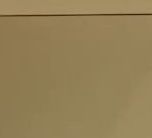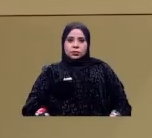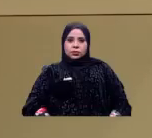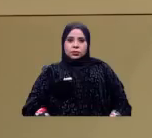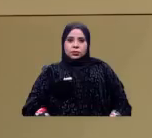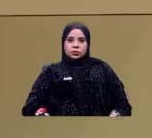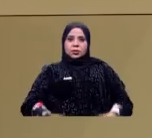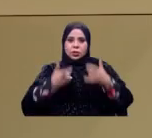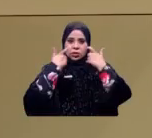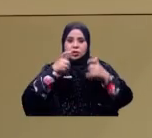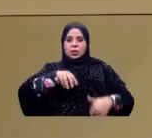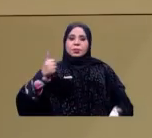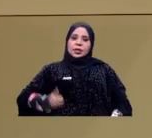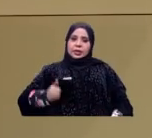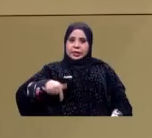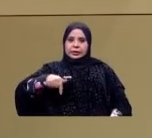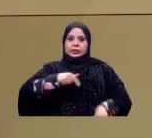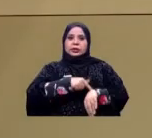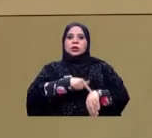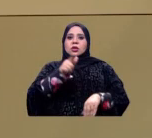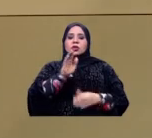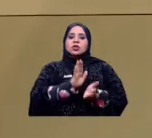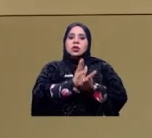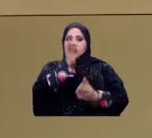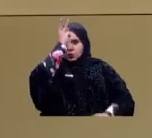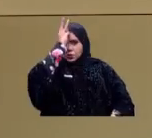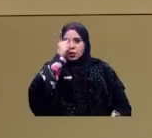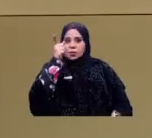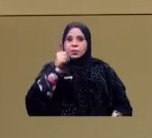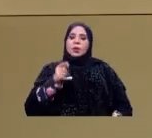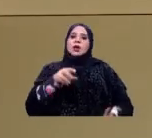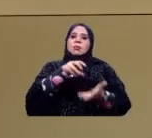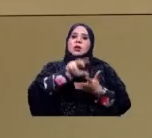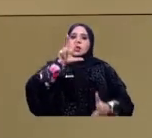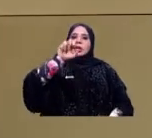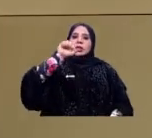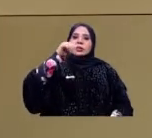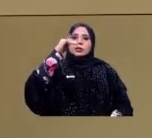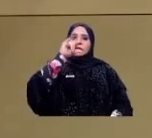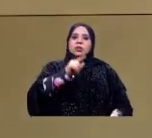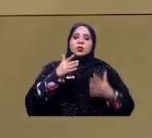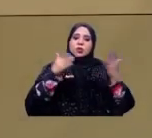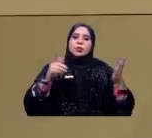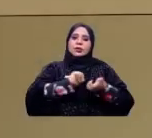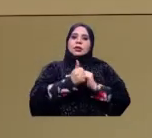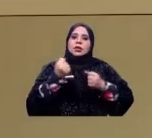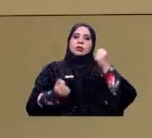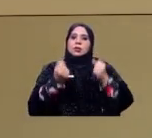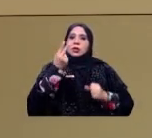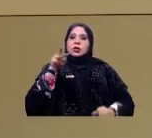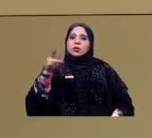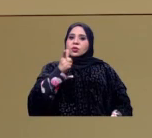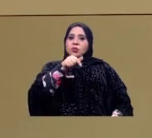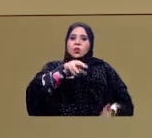تشهد البحرين في هذه اللحظات سباق جائزة رولكس الصخير الكبرى للفورمولا 1 2020 على مضمار